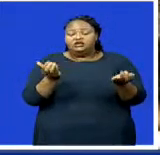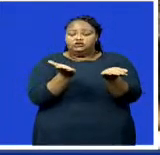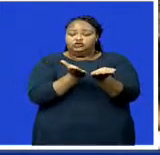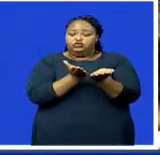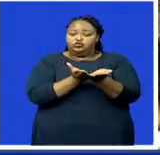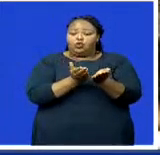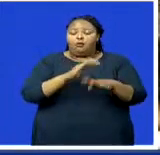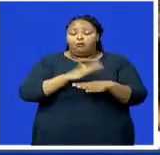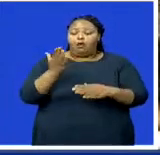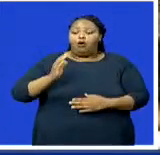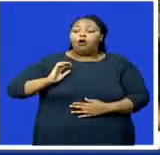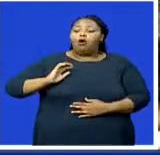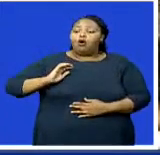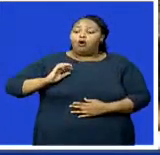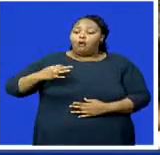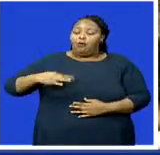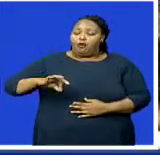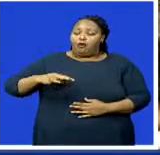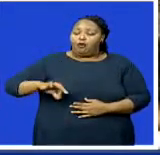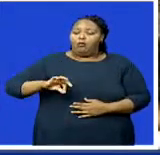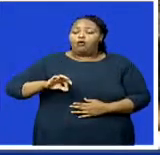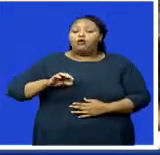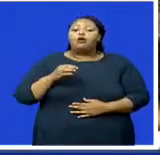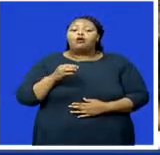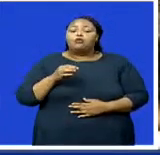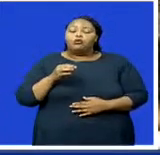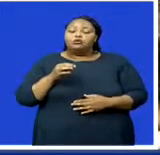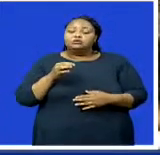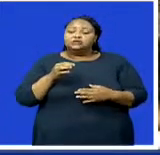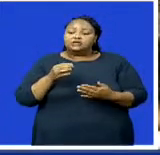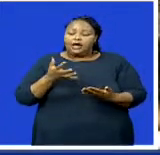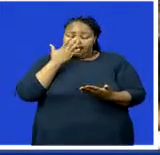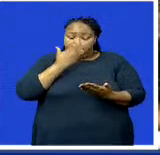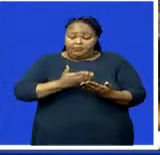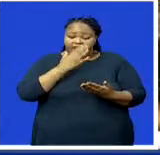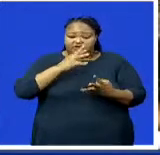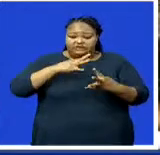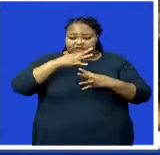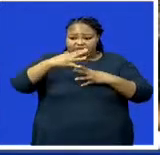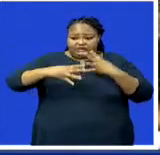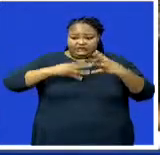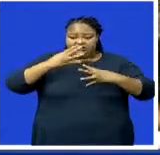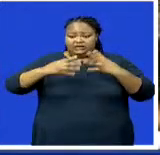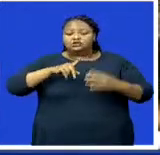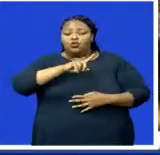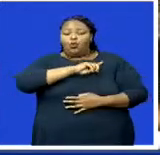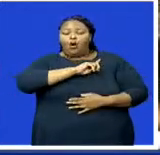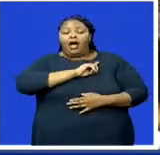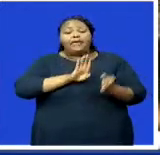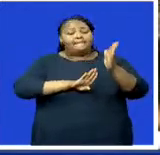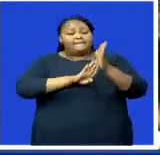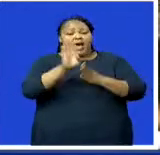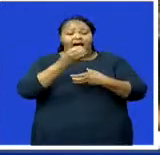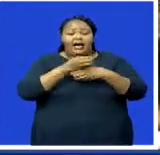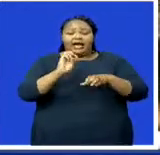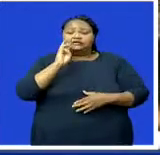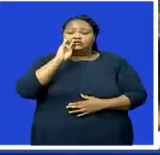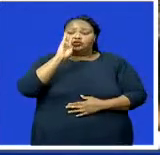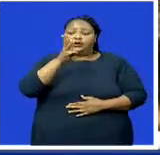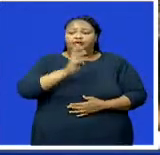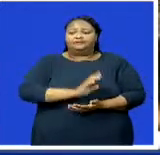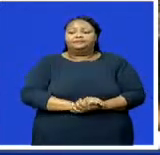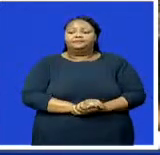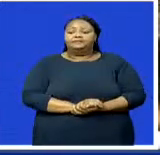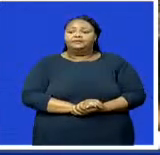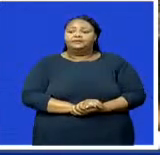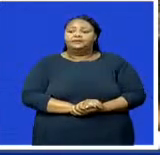sifundo sephysics njengoba singadlala indzima lenkulu ekuthuthukiseni live. Lokho kuvetwe ngidokotela Gcina Mavimbela umphathi elihlangothini